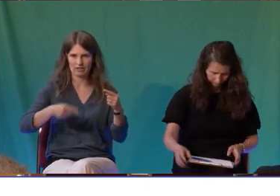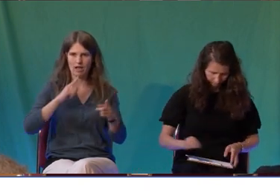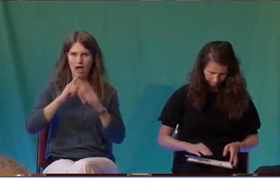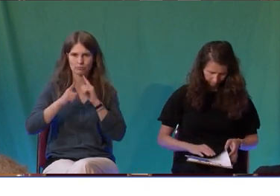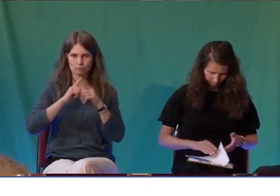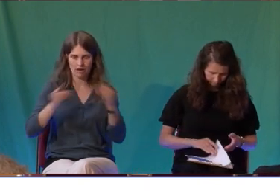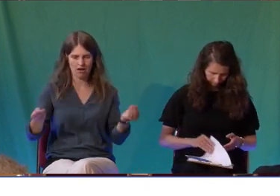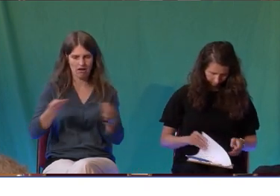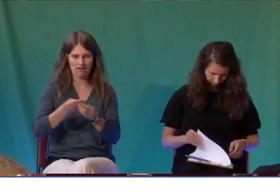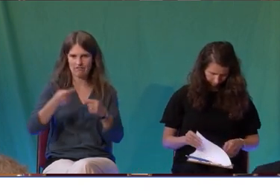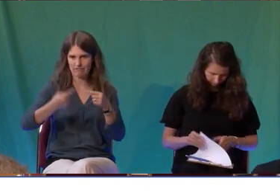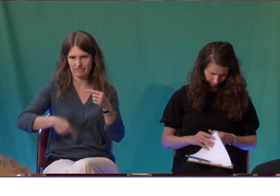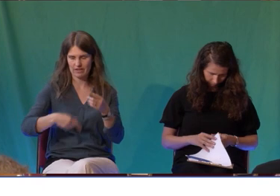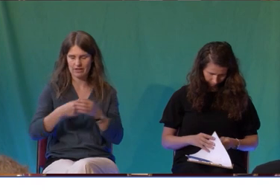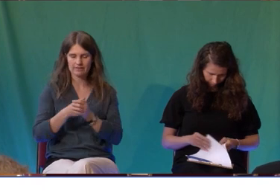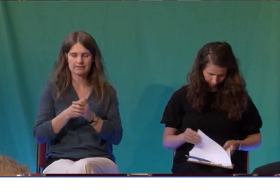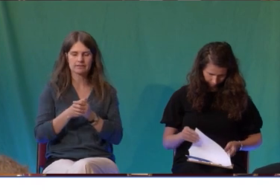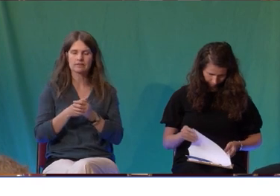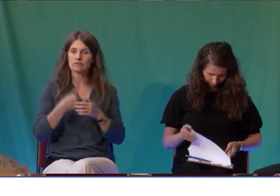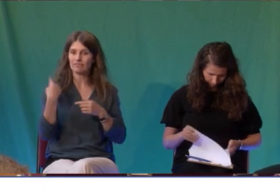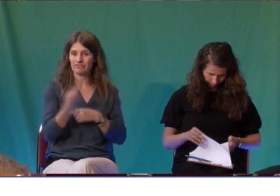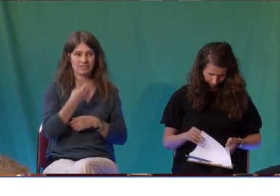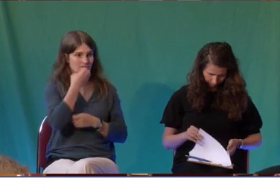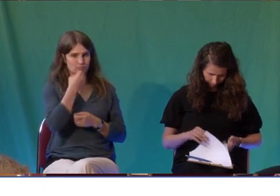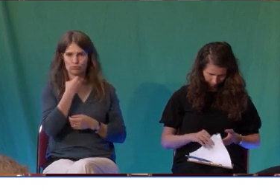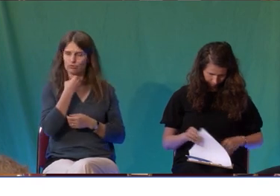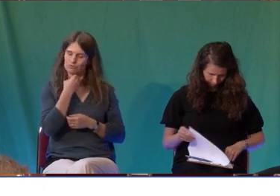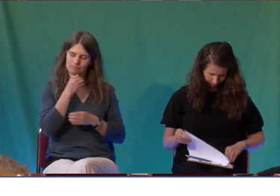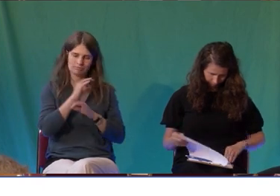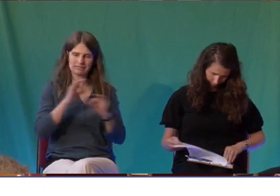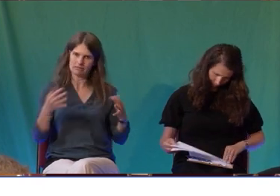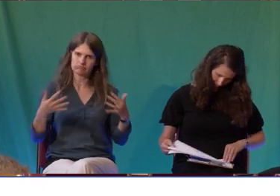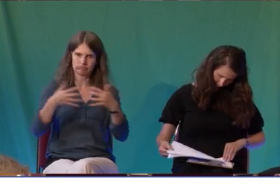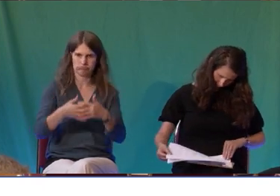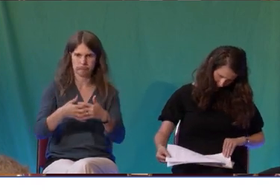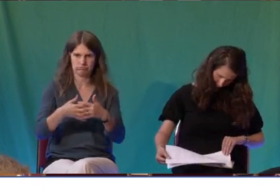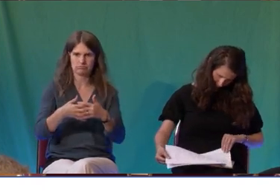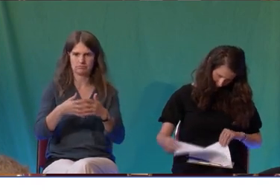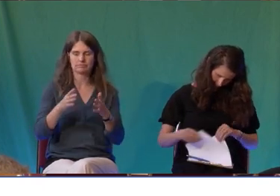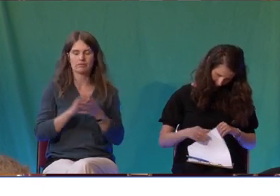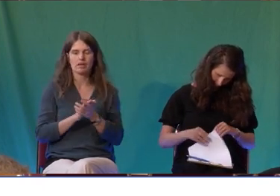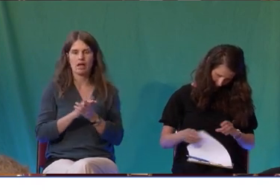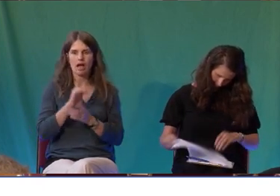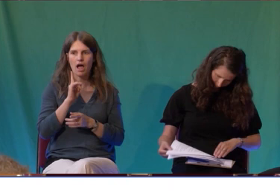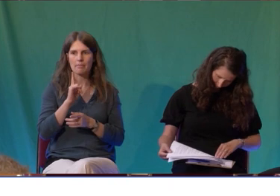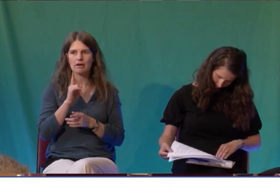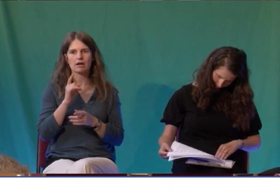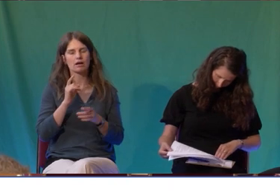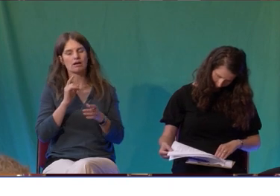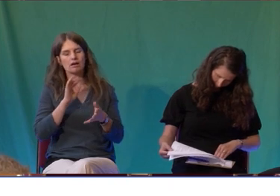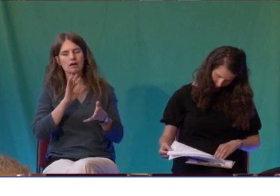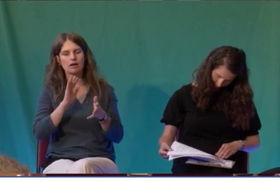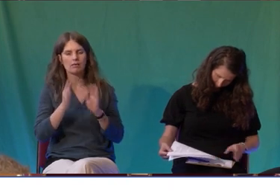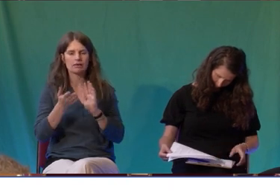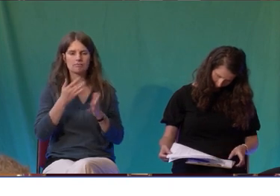ist unser Wunsch ist das sollte anders sein aber wir haben gesagt manchmal klappt es trotzdem